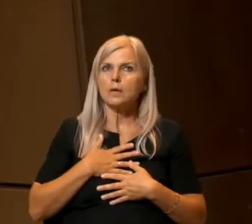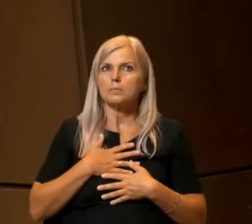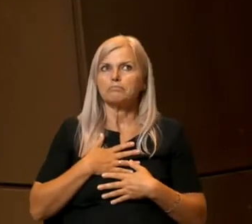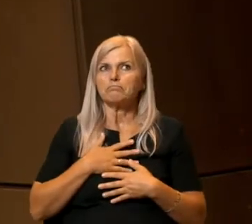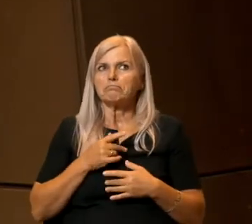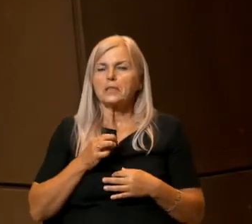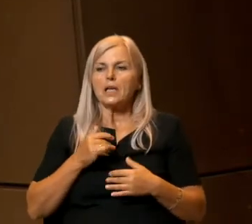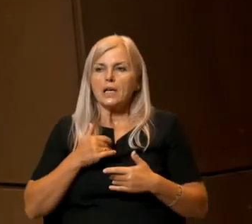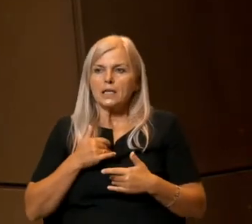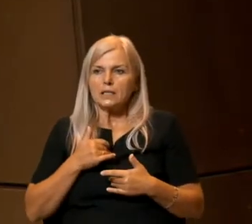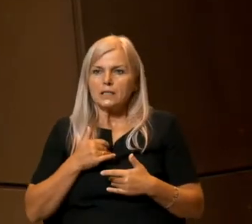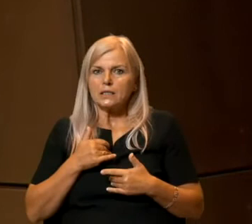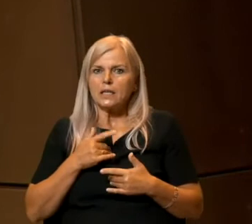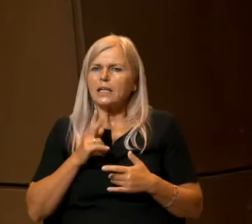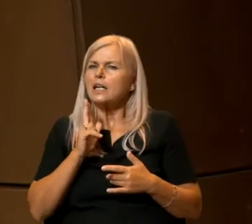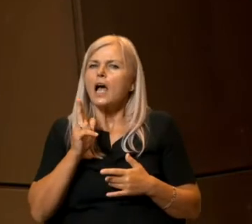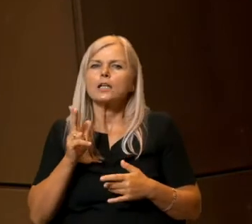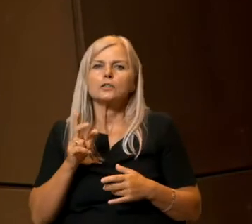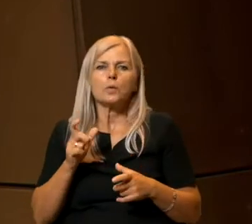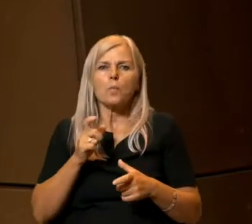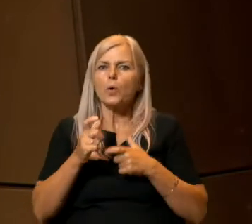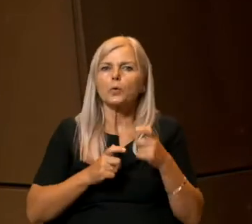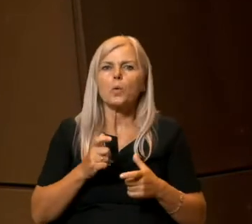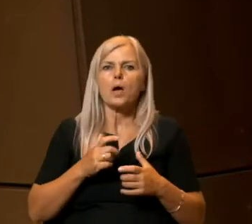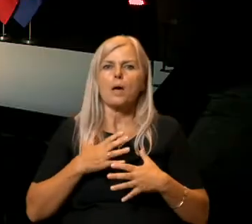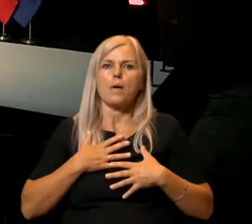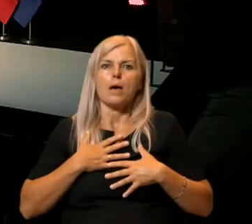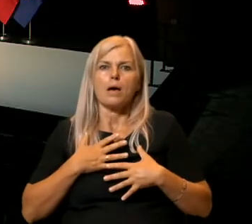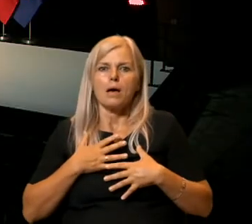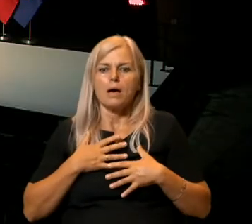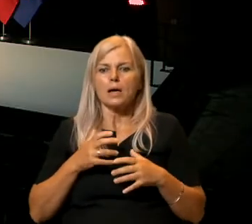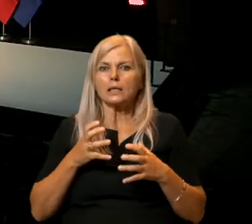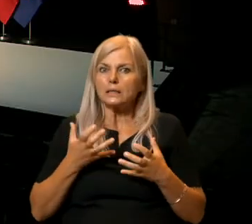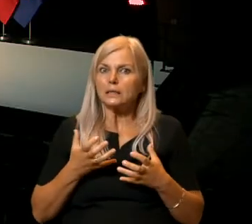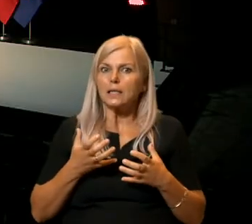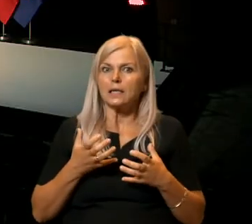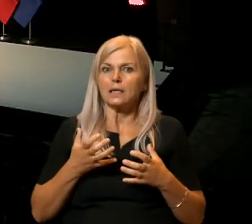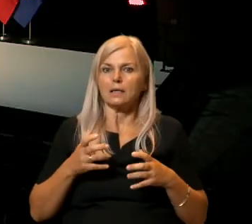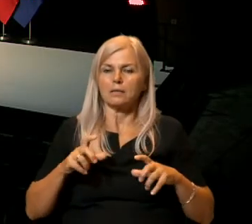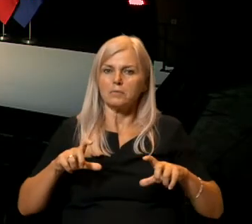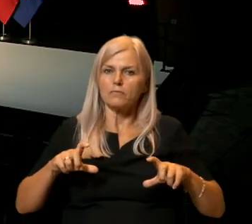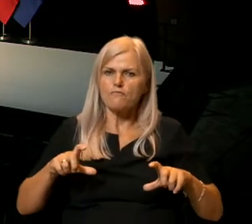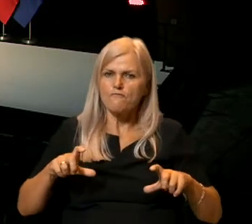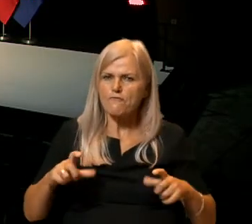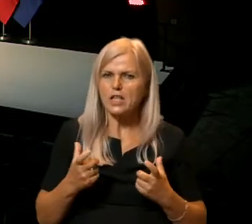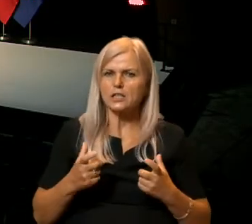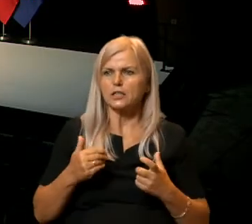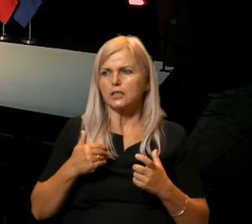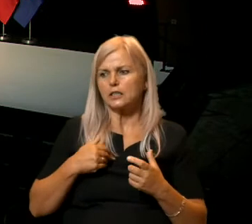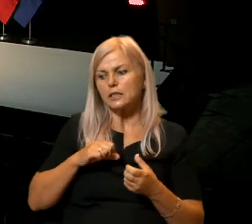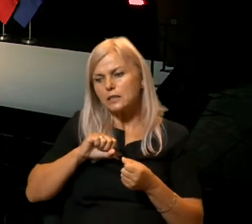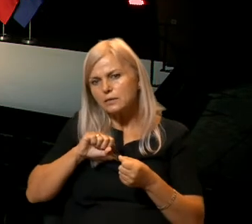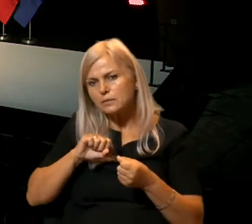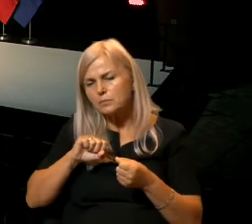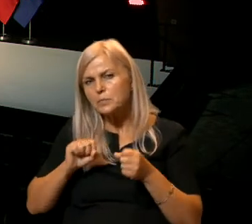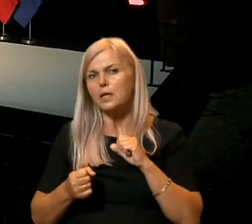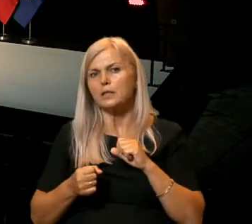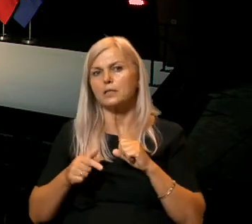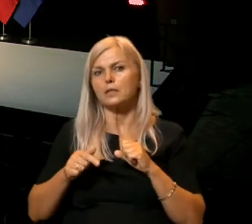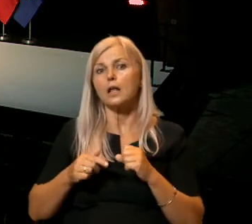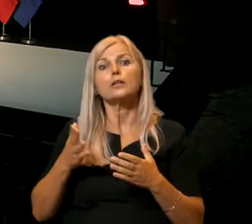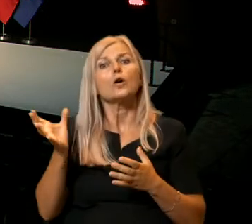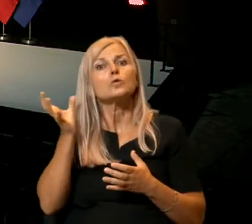chcę zapobiegać takim wydarzeniom, a więc słucham i odpowiadam. I w ten